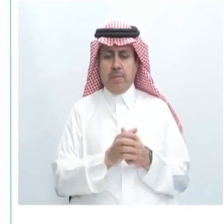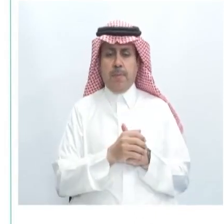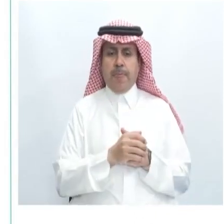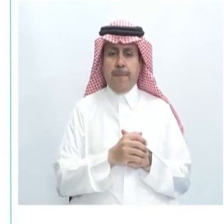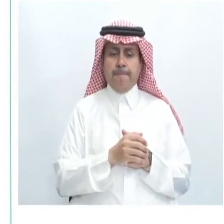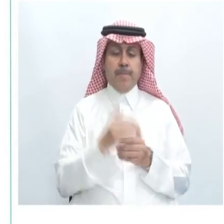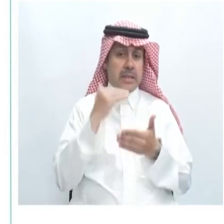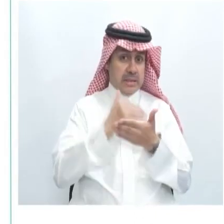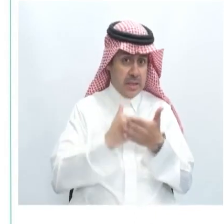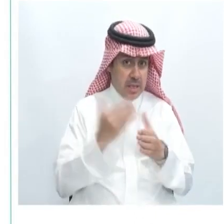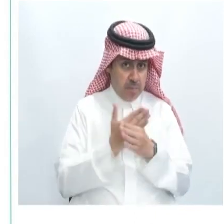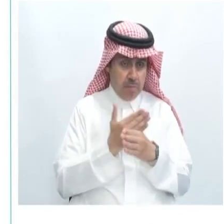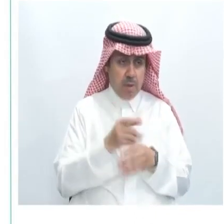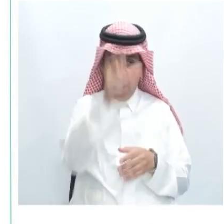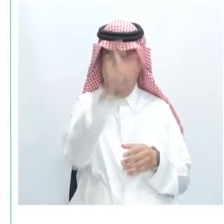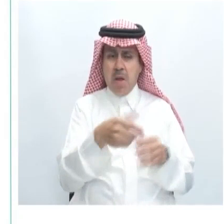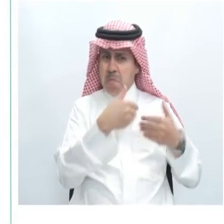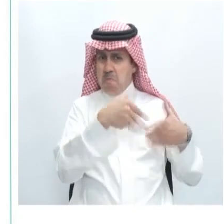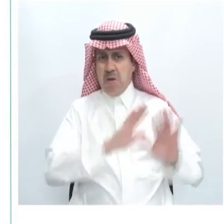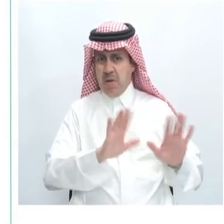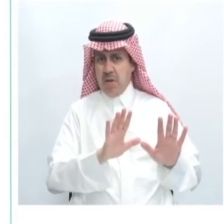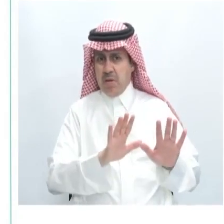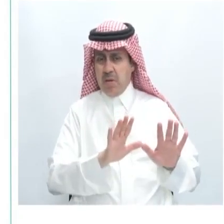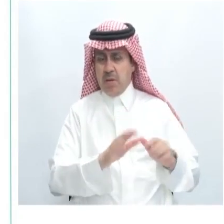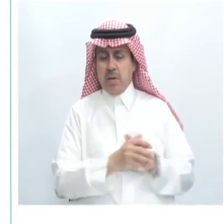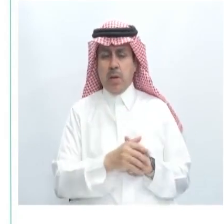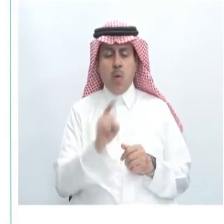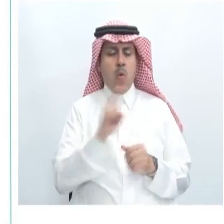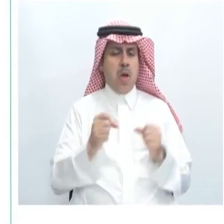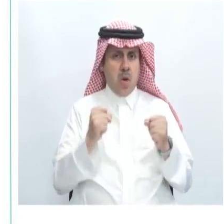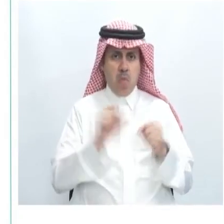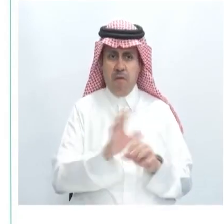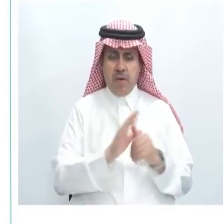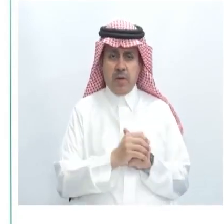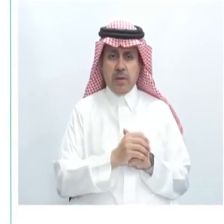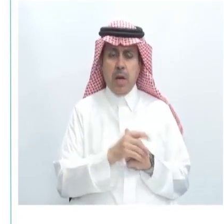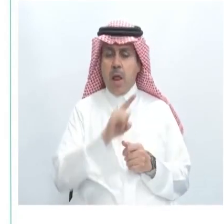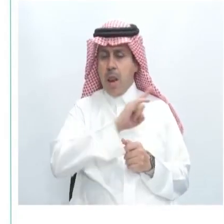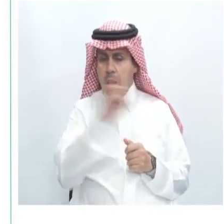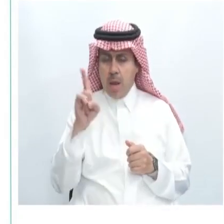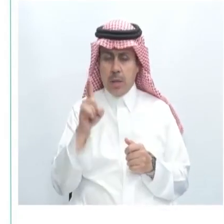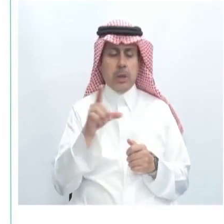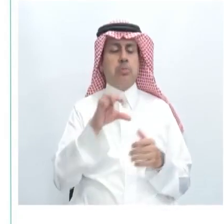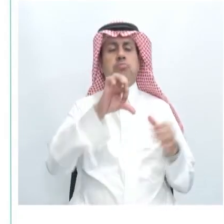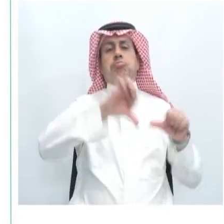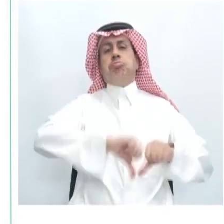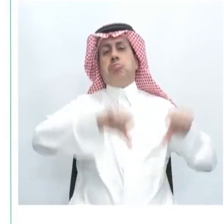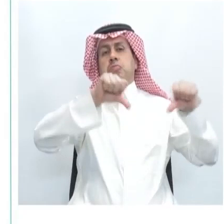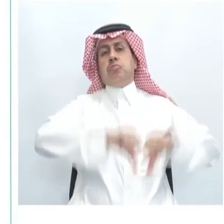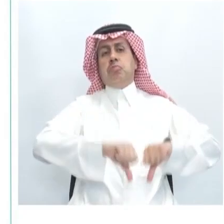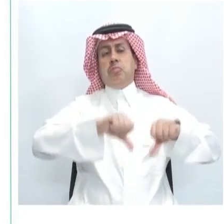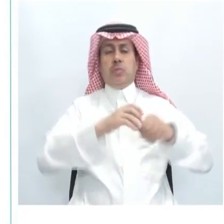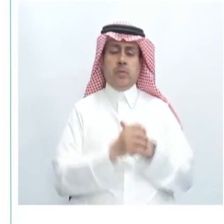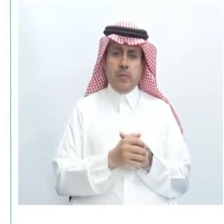تعدت الاسباب اذا كان العميل لا يريد ولا يستطيع اذا لن تنجح هذه الانشطه